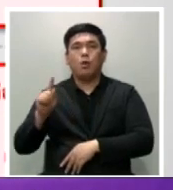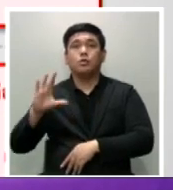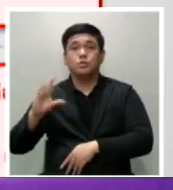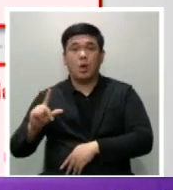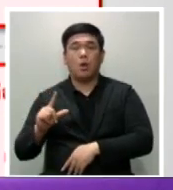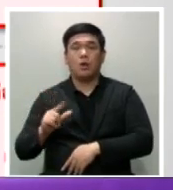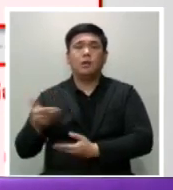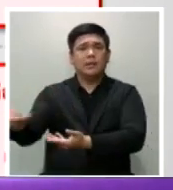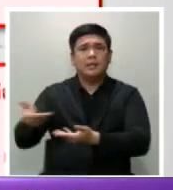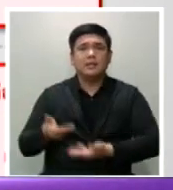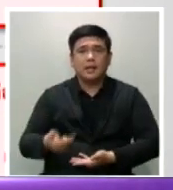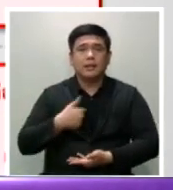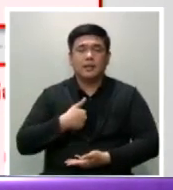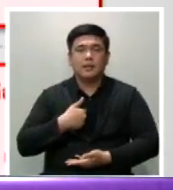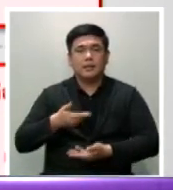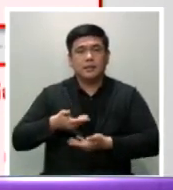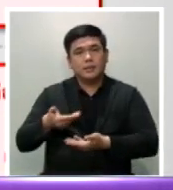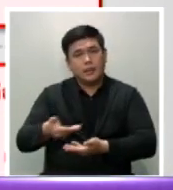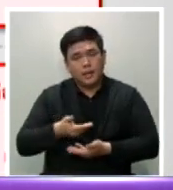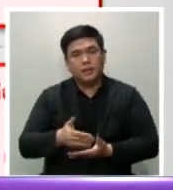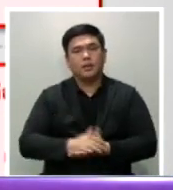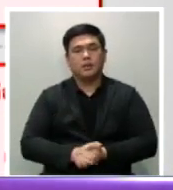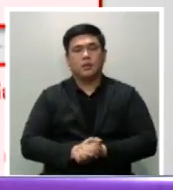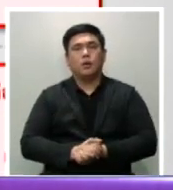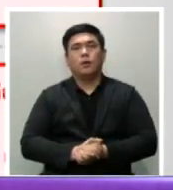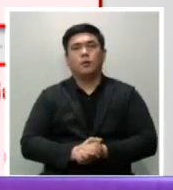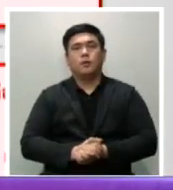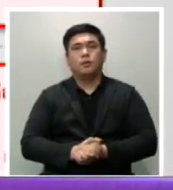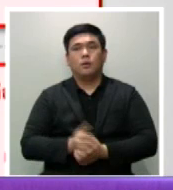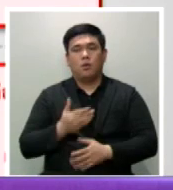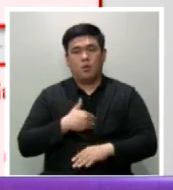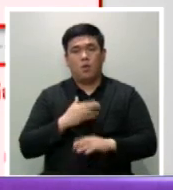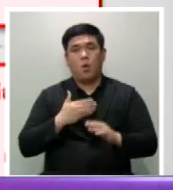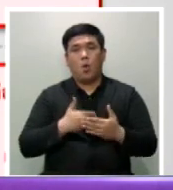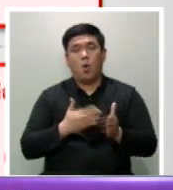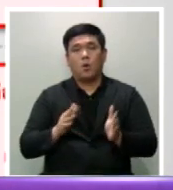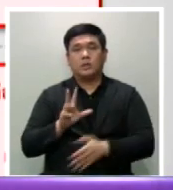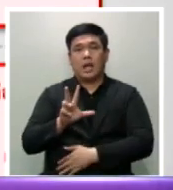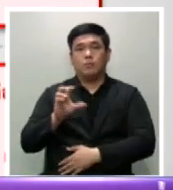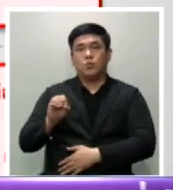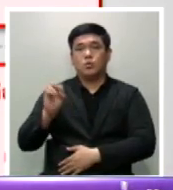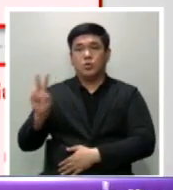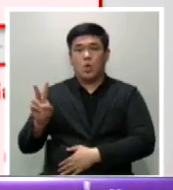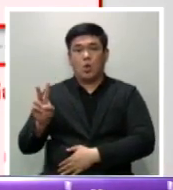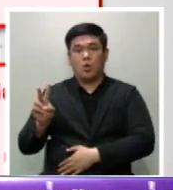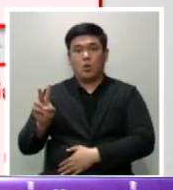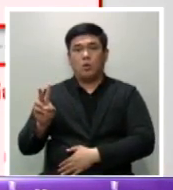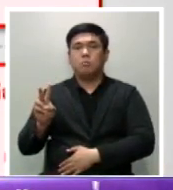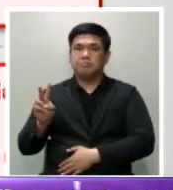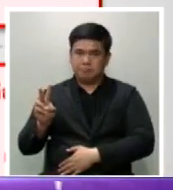ท่านก็เชิญคนที่มาประชุมกันนะครับใช้ห้องประชุม302ห้องนี้มีอาถร